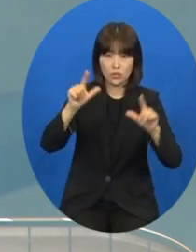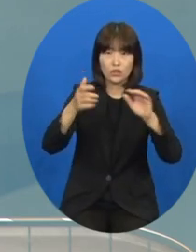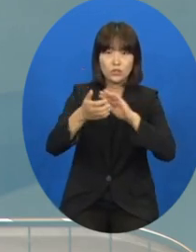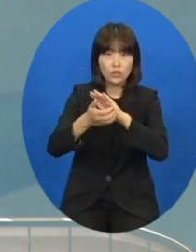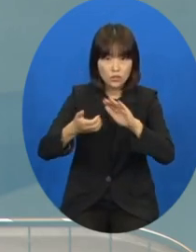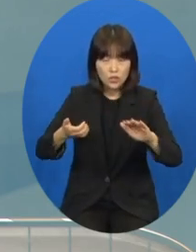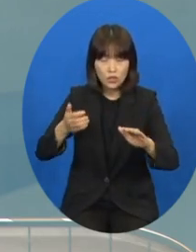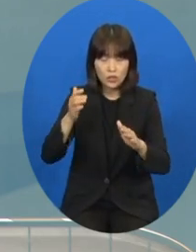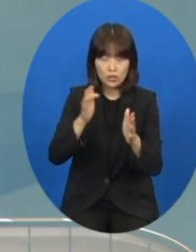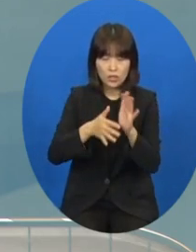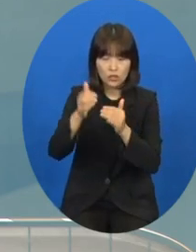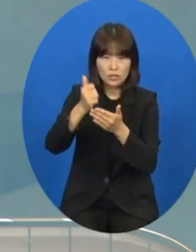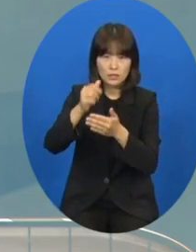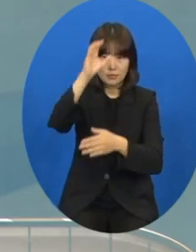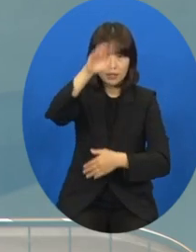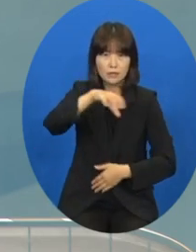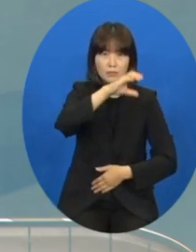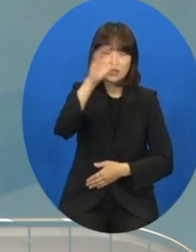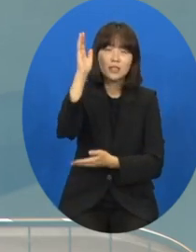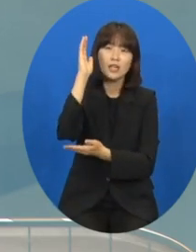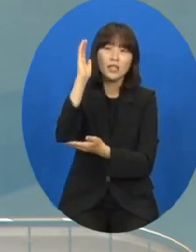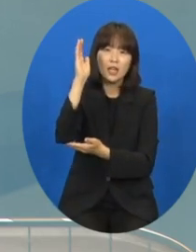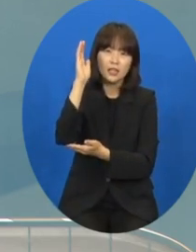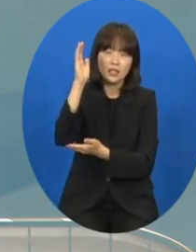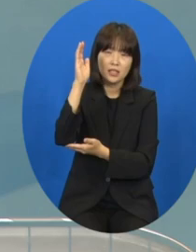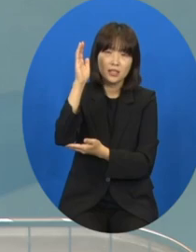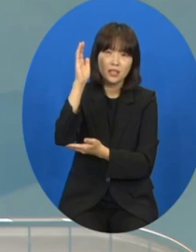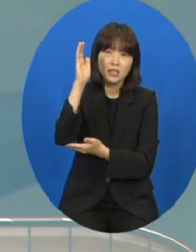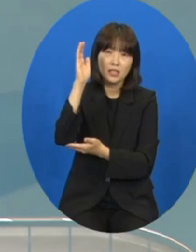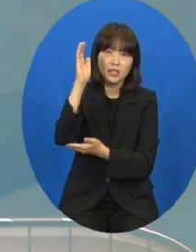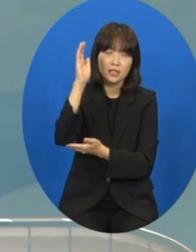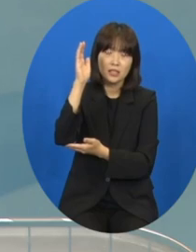이야기는 우리를 그렇게 만들 수는 없어요.